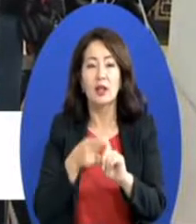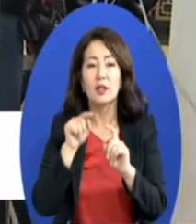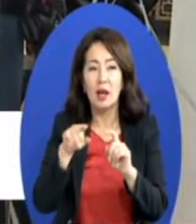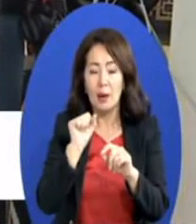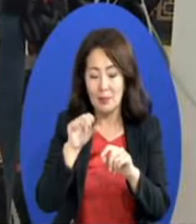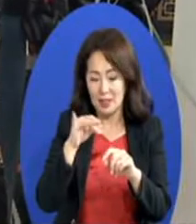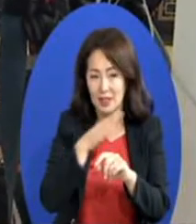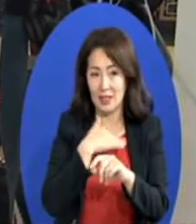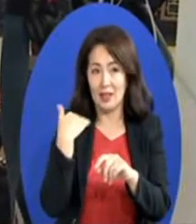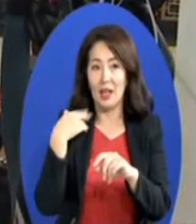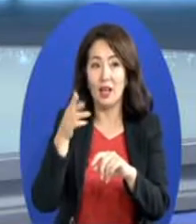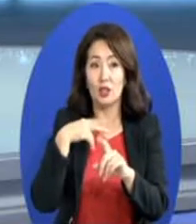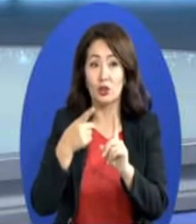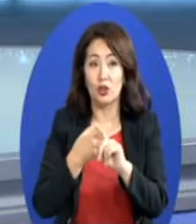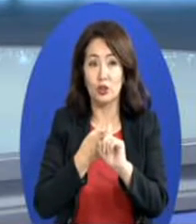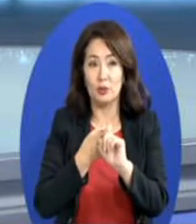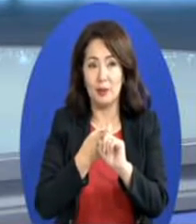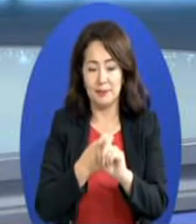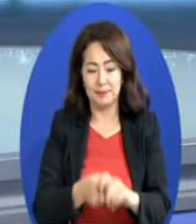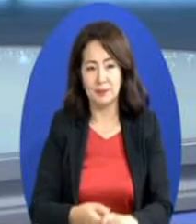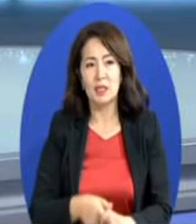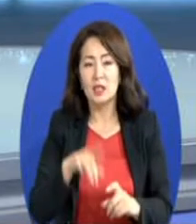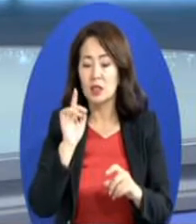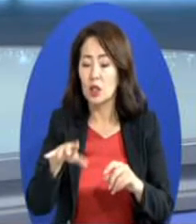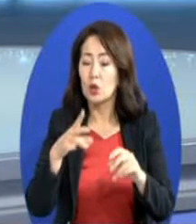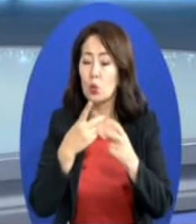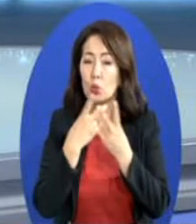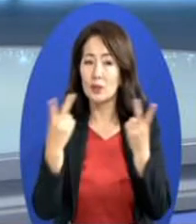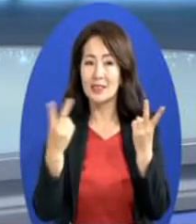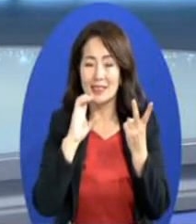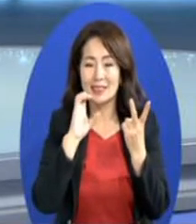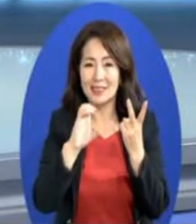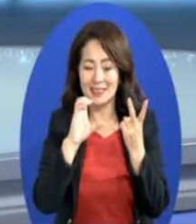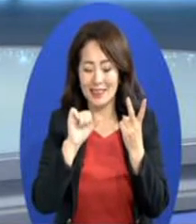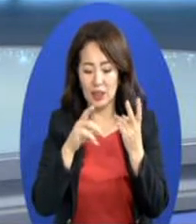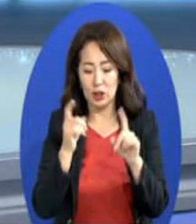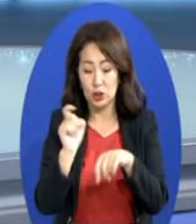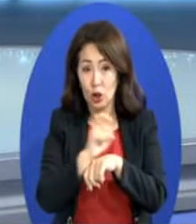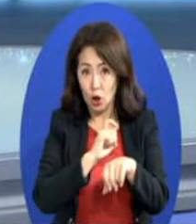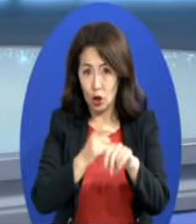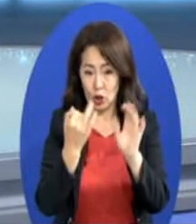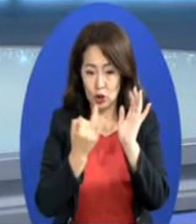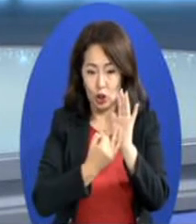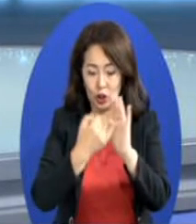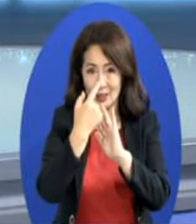дэд даргаар сонгосон байна. Үндэсний статистикийн хороноос 7-р сарын 1 эдийн засгийн үзүүлэлт